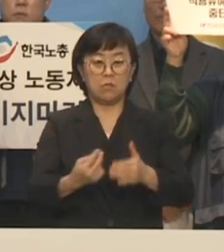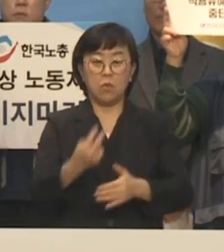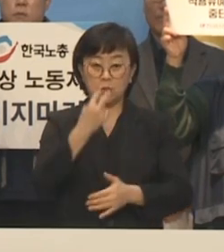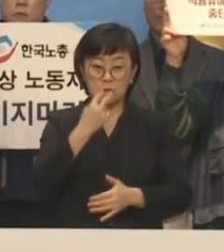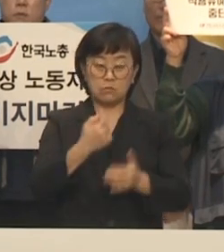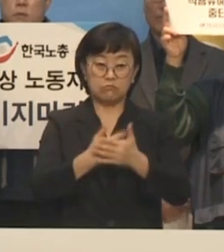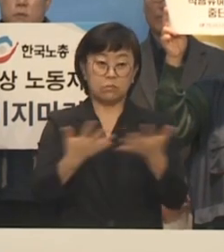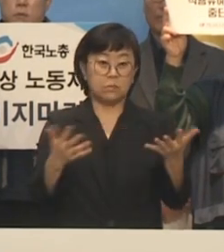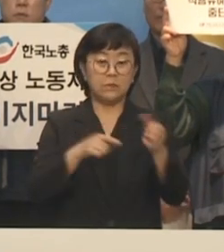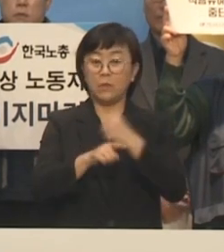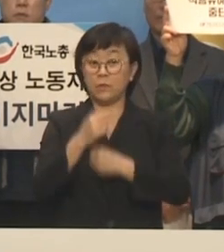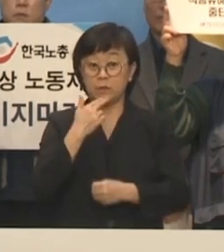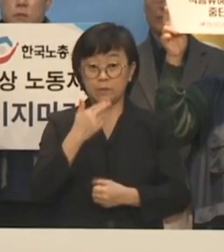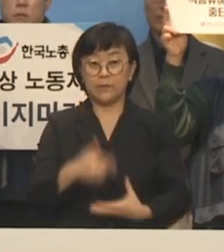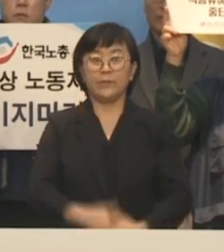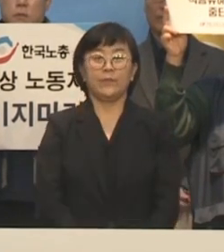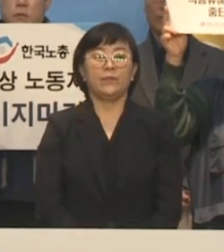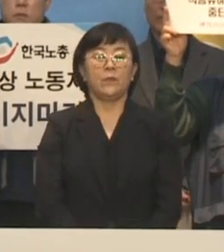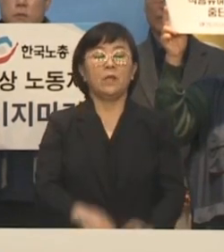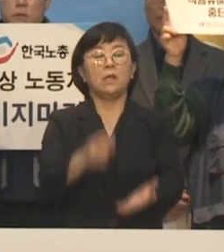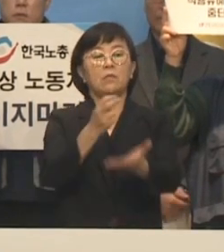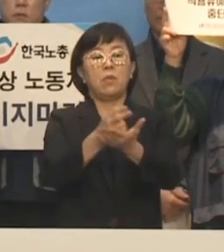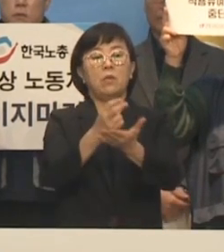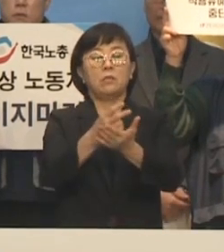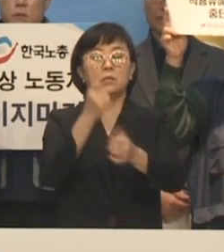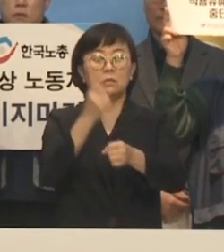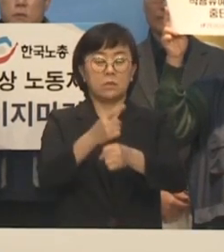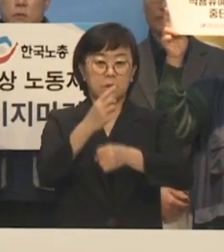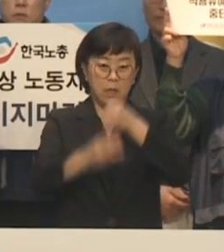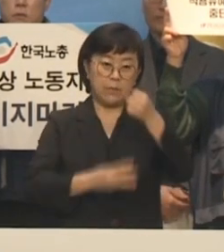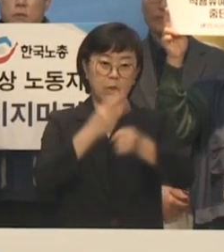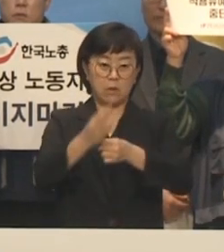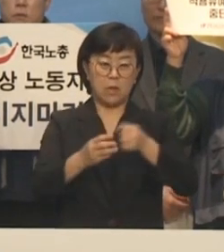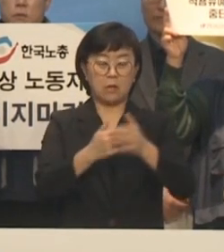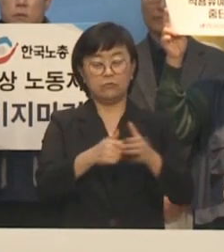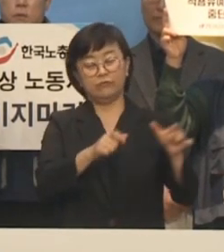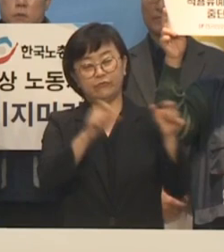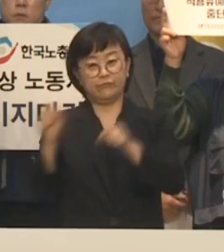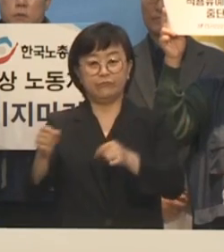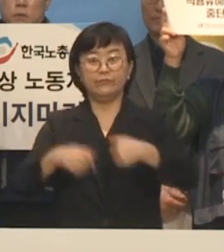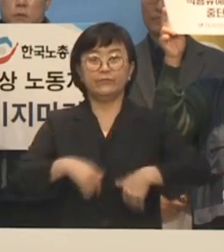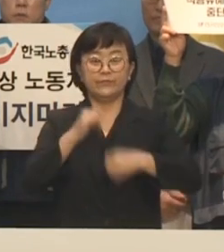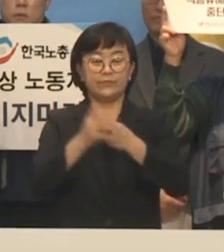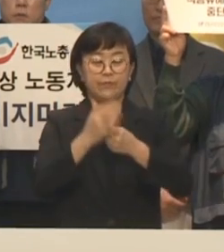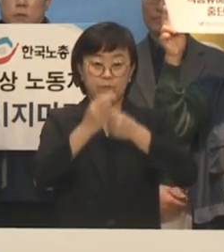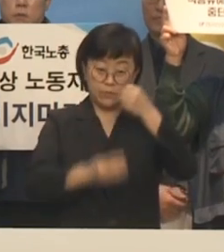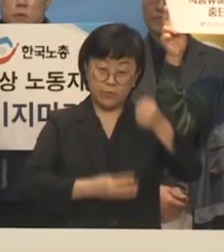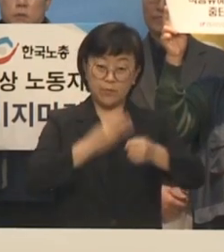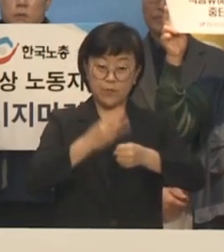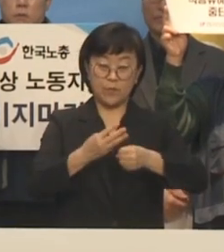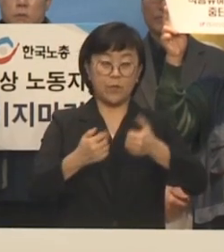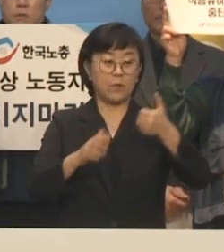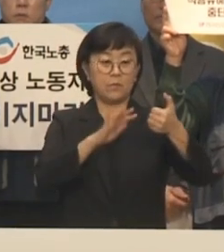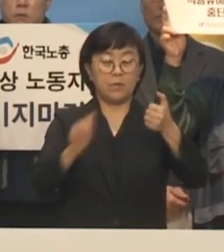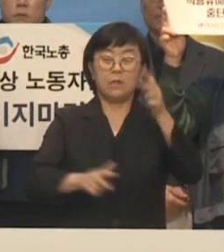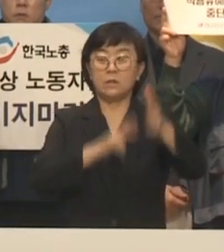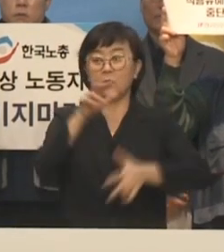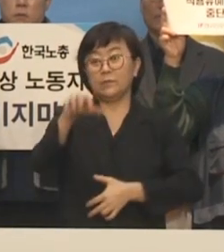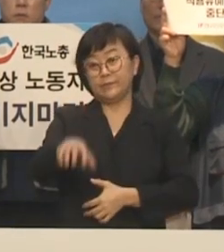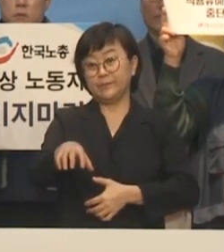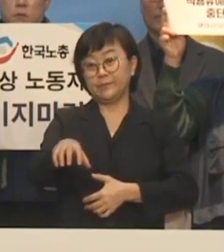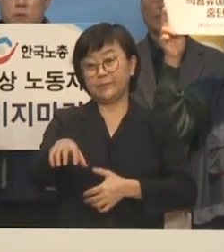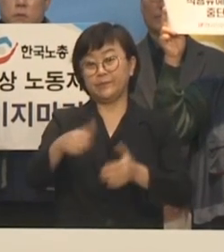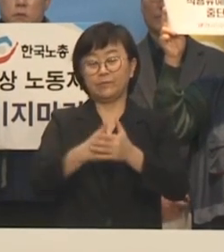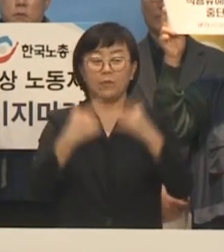도대체 무엇입니까? 이 법은 이미 3년간의 유예기간을 가졌습니다. 그 3년간 50인 미만